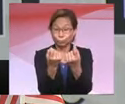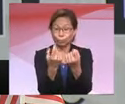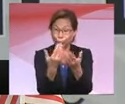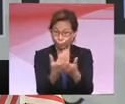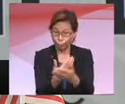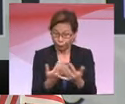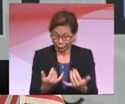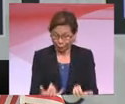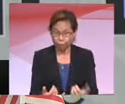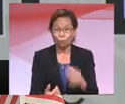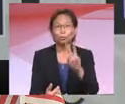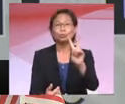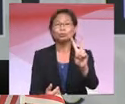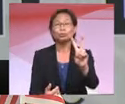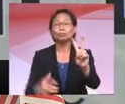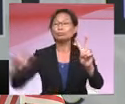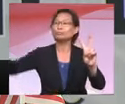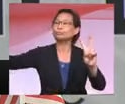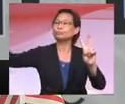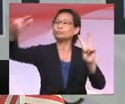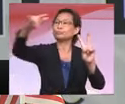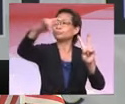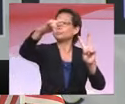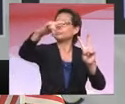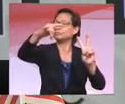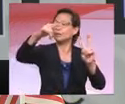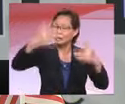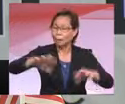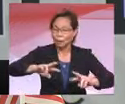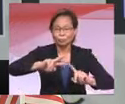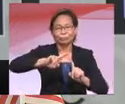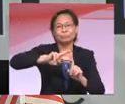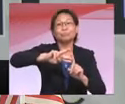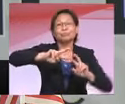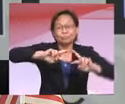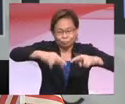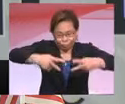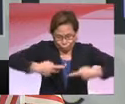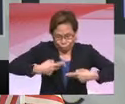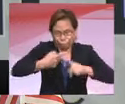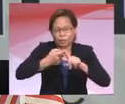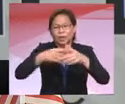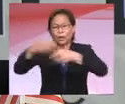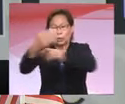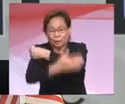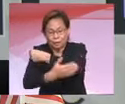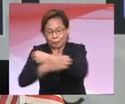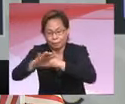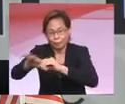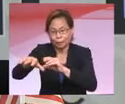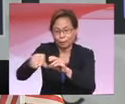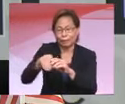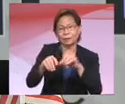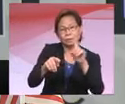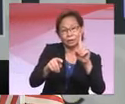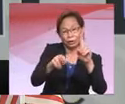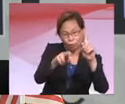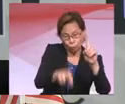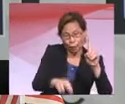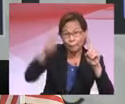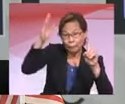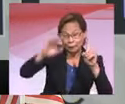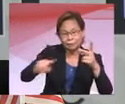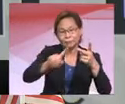ini, 2 kes adalah kes import yang telah mendapat jangkitan di luar negara yang melibatkan 1 warga negara